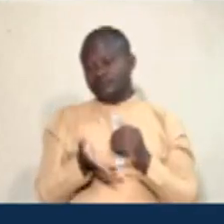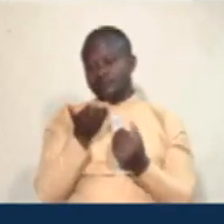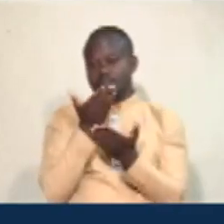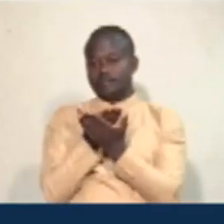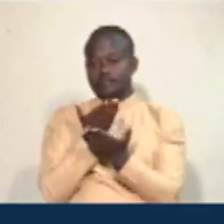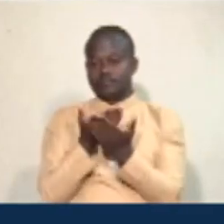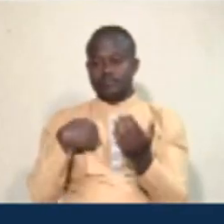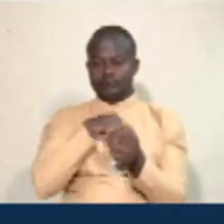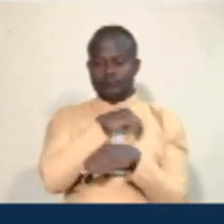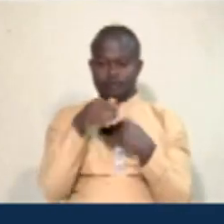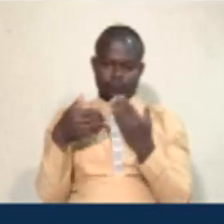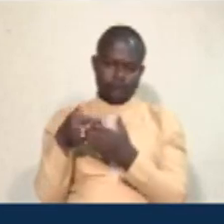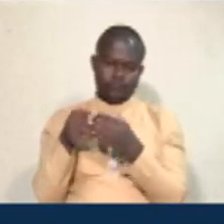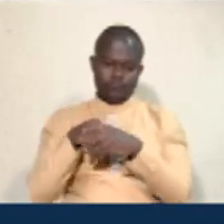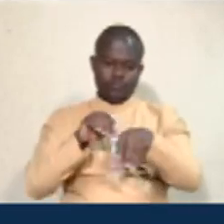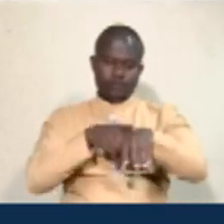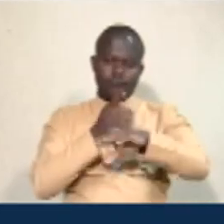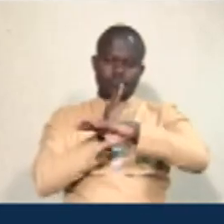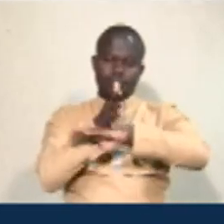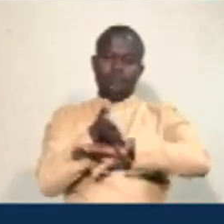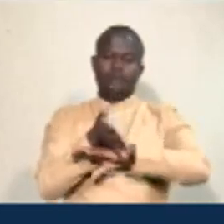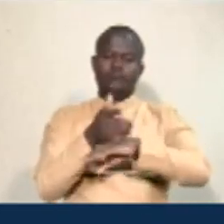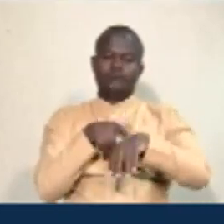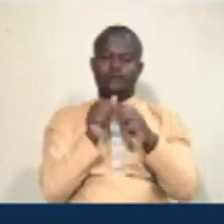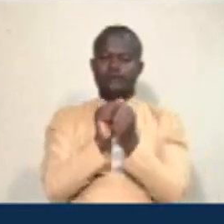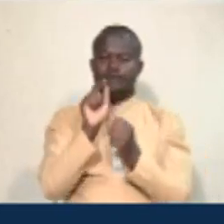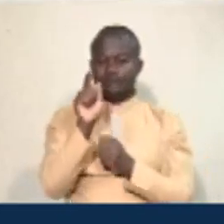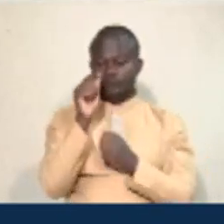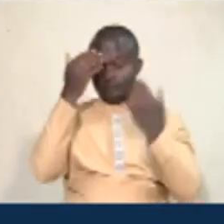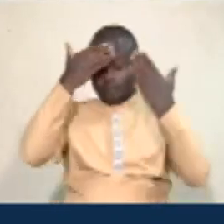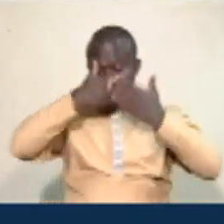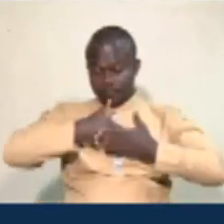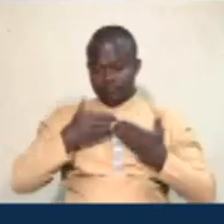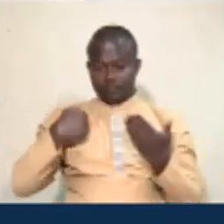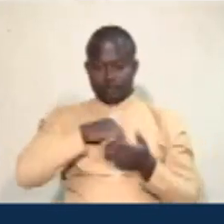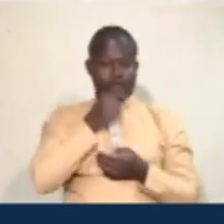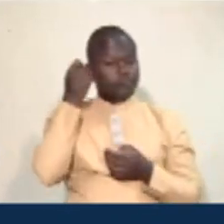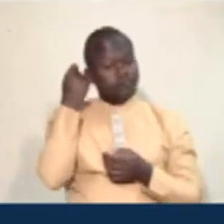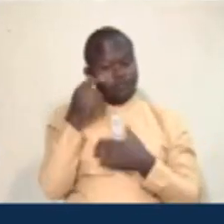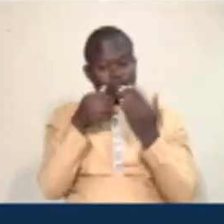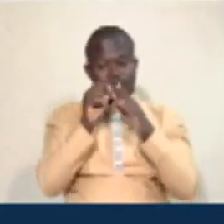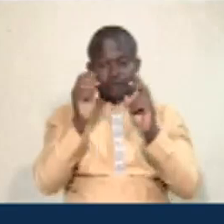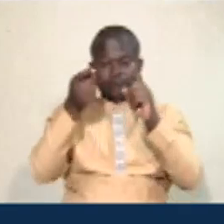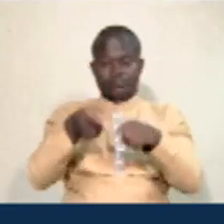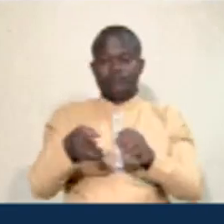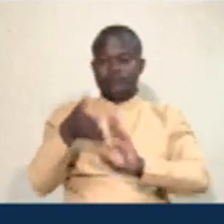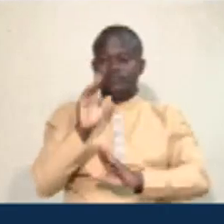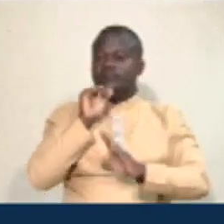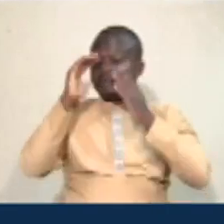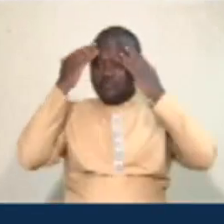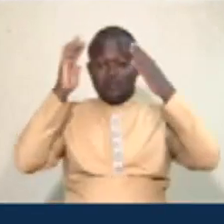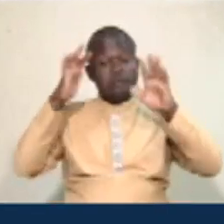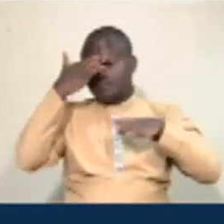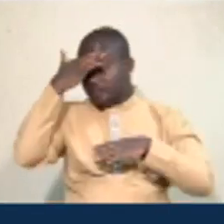kwakwa mu gihe twarengeje saa kumi n'imwe za nimugoroba. Urumva rero ko bije vuba, ntago tuzi